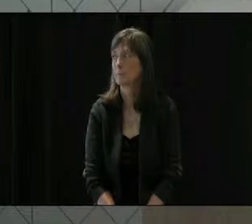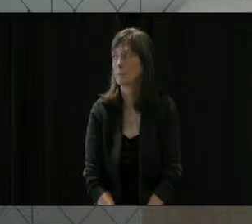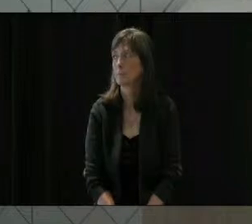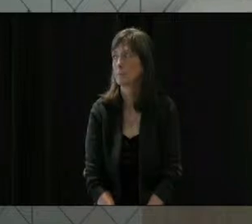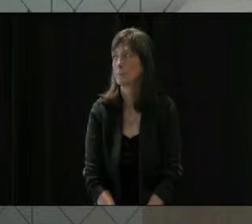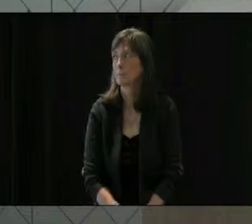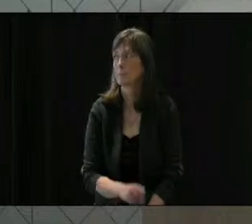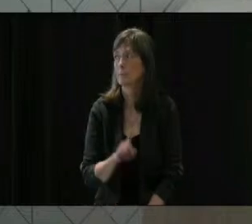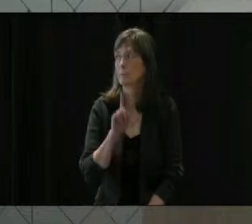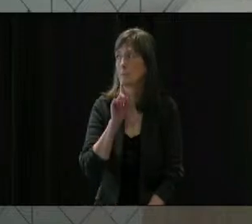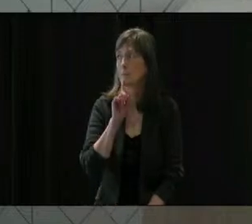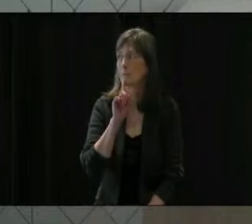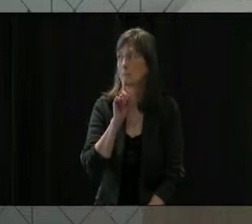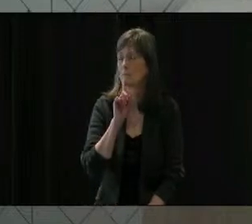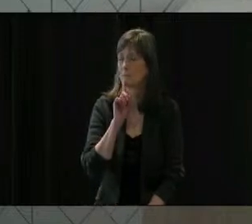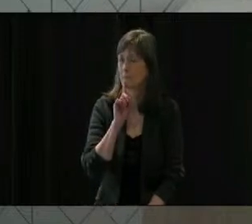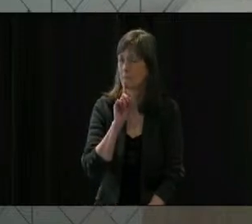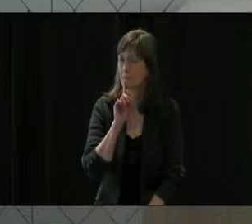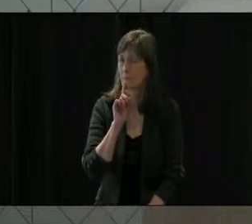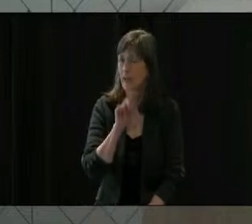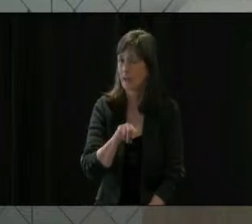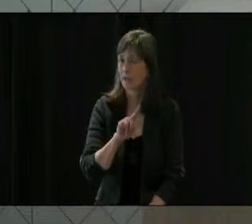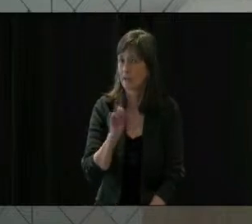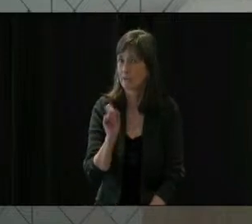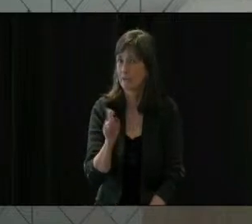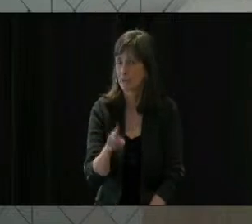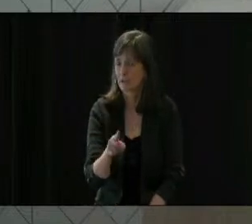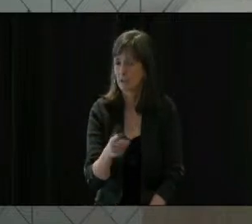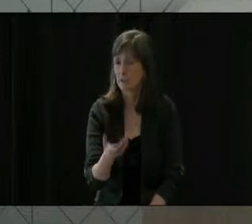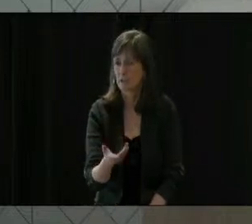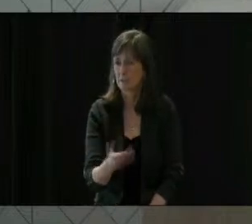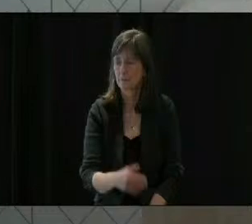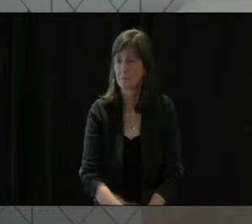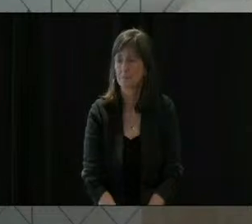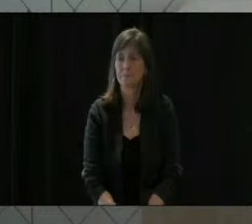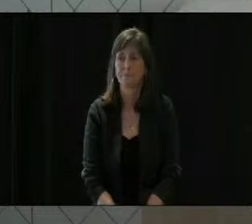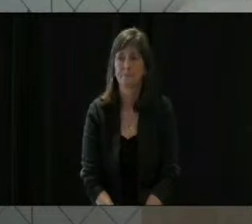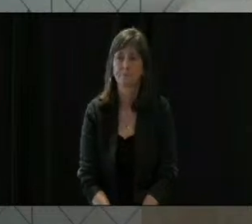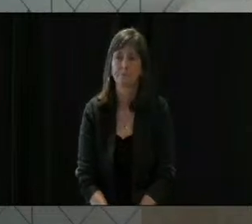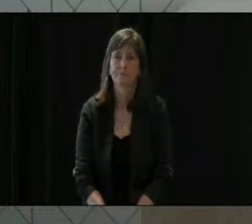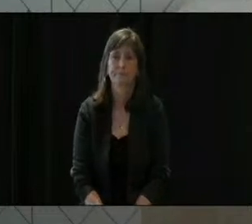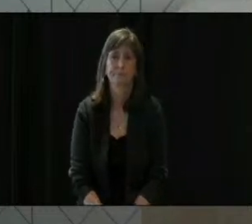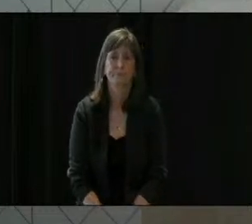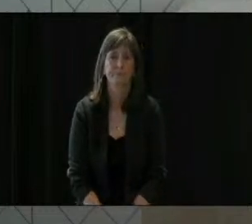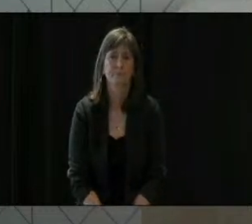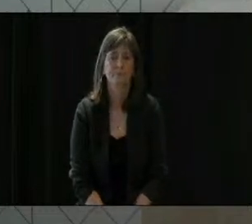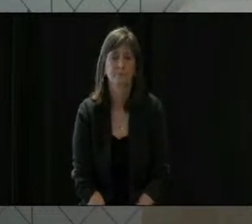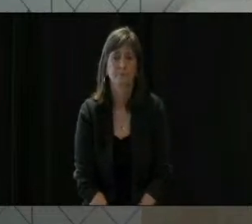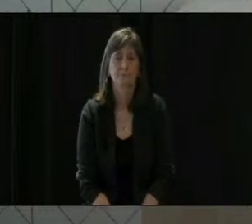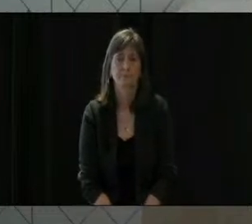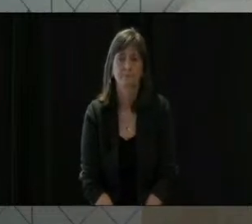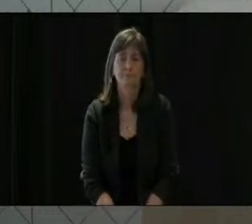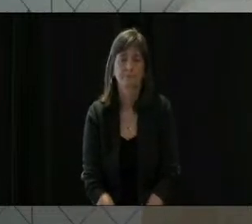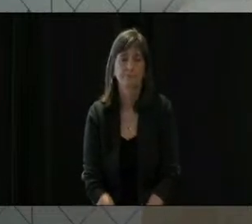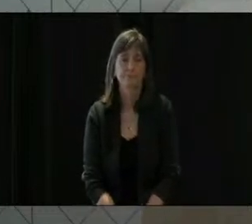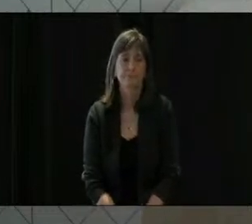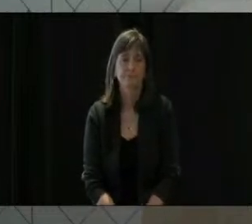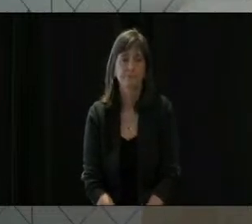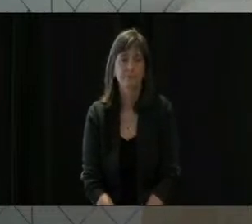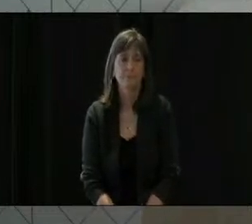Concernant les hausses de taxes, c'est ça? Oui, et l'impôt puis la diminution des services par rapport à ça. Donc,